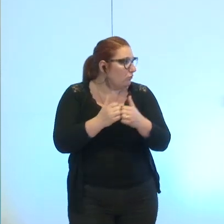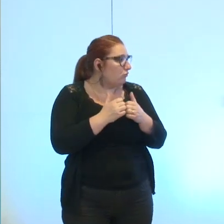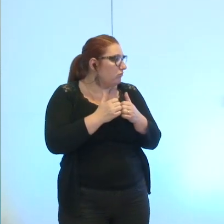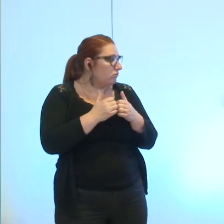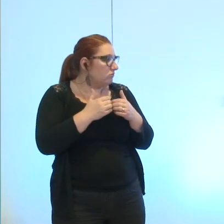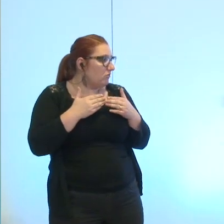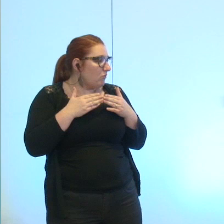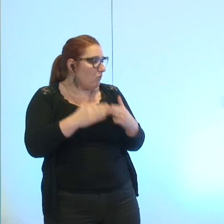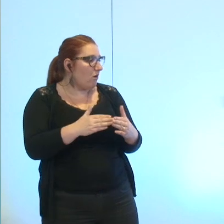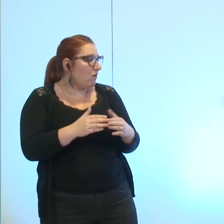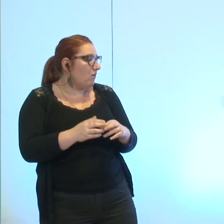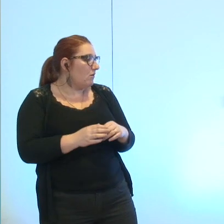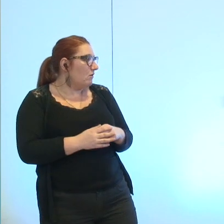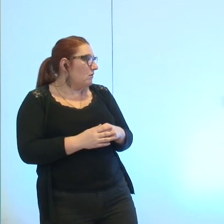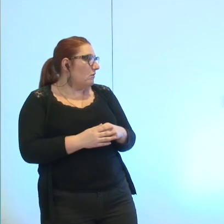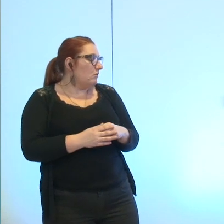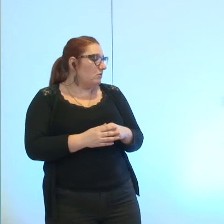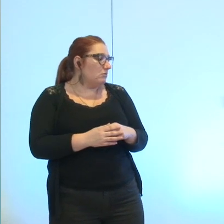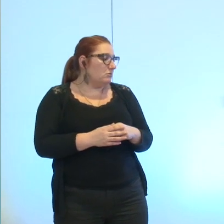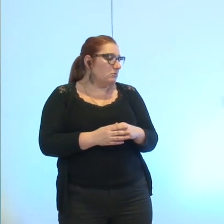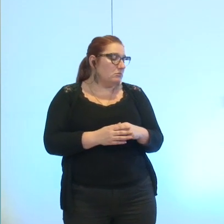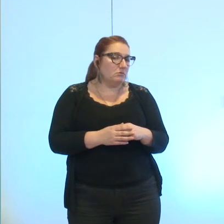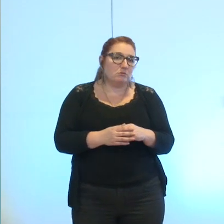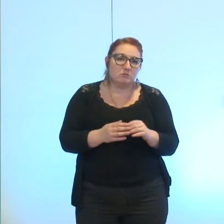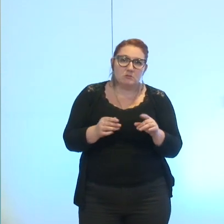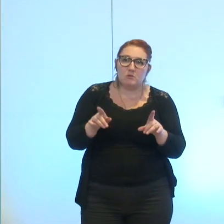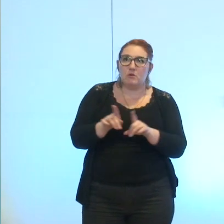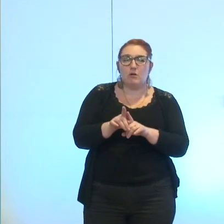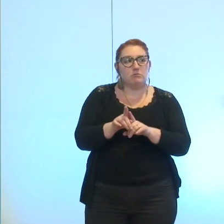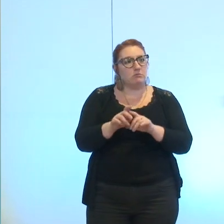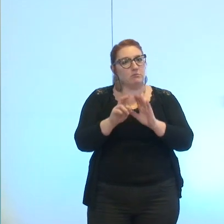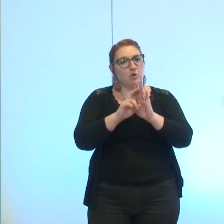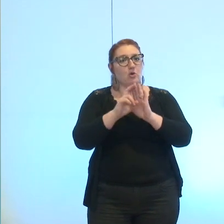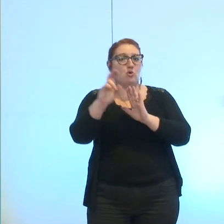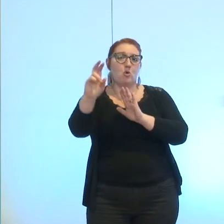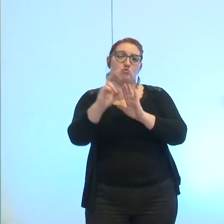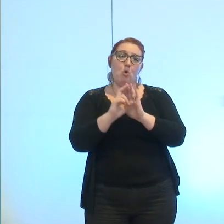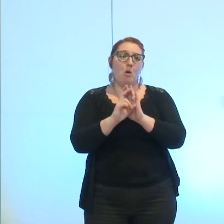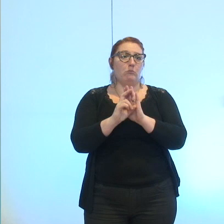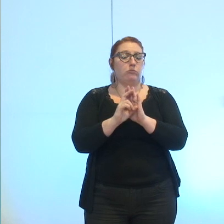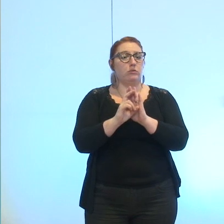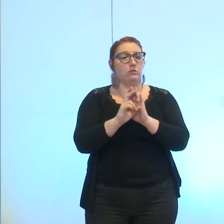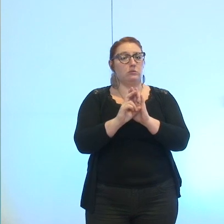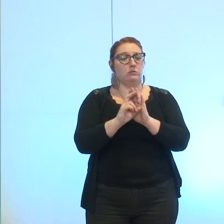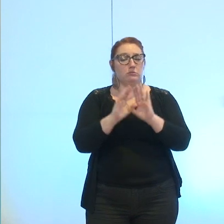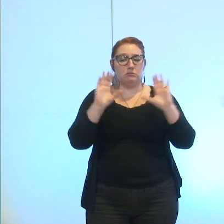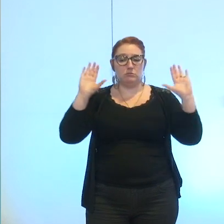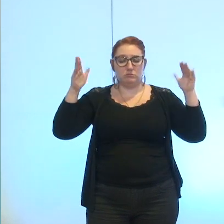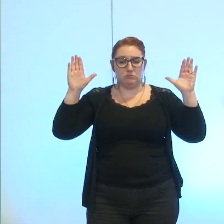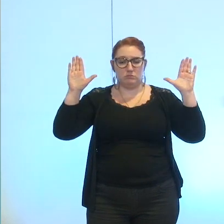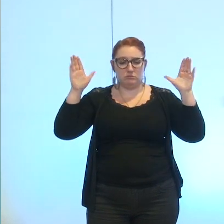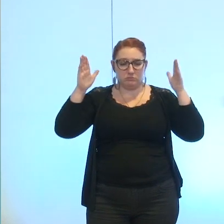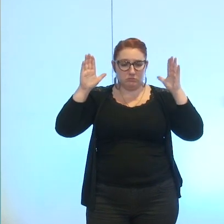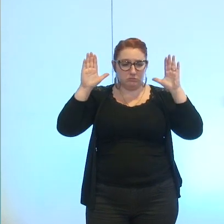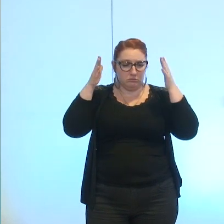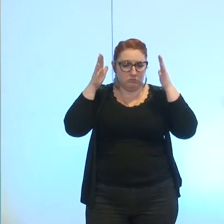nous faire en sorte que Grenoble finalement se recroqueville à l'intérieur